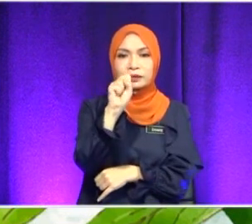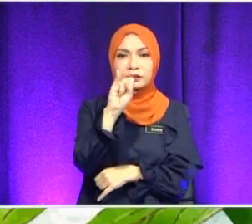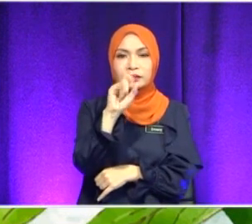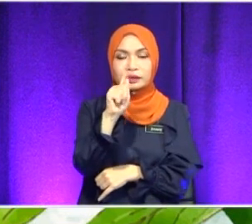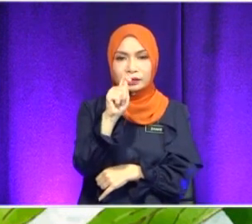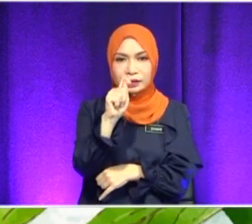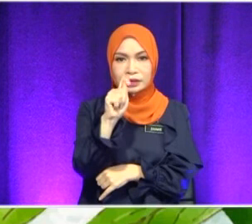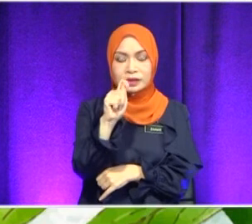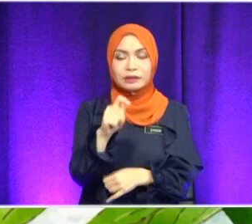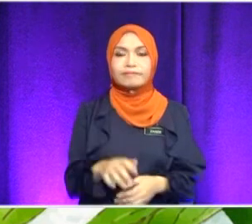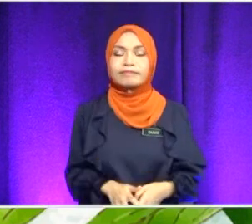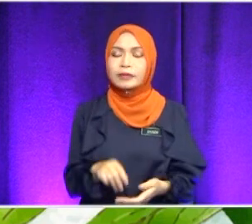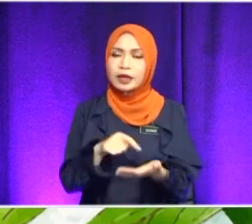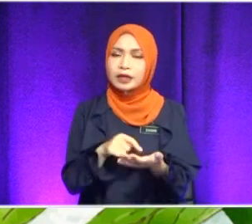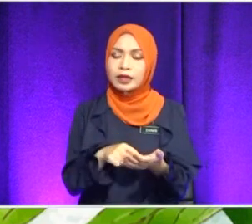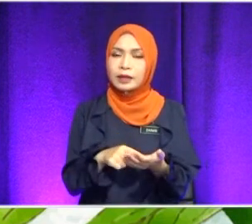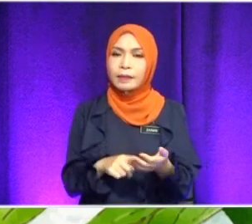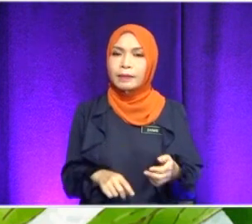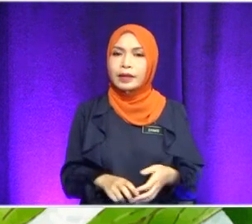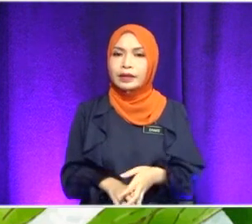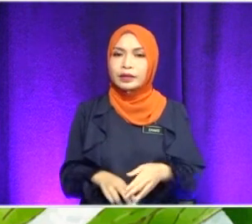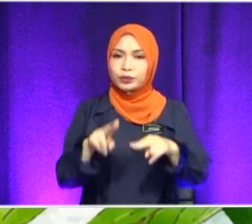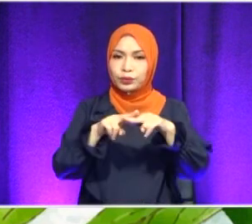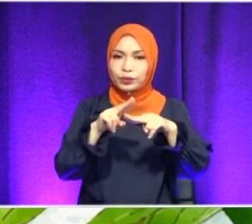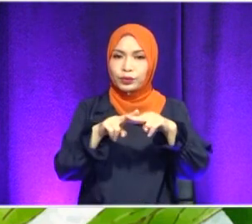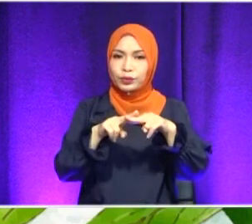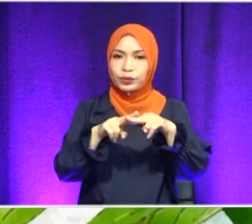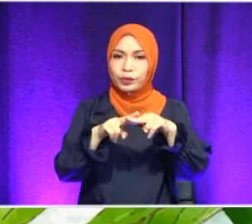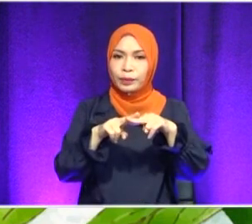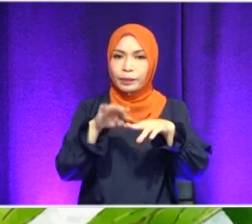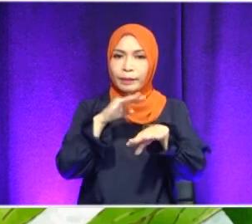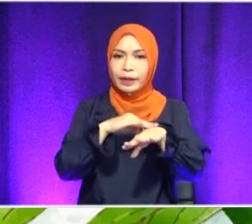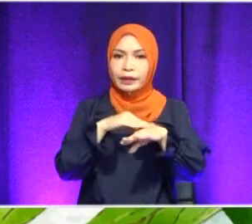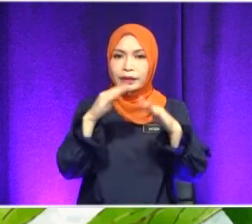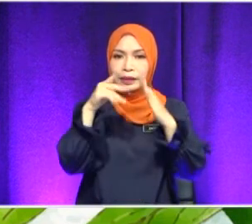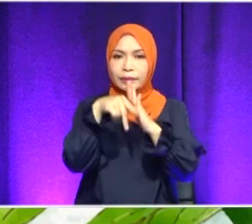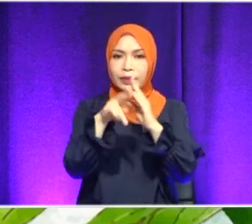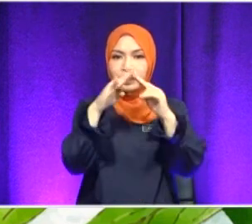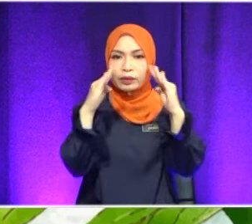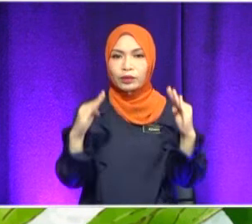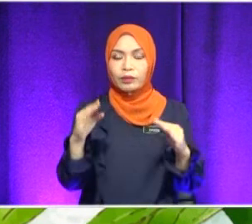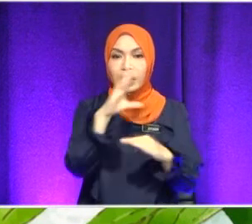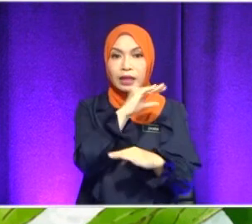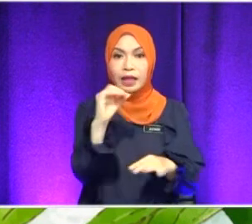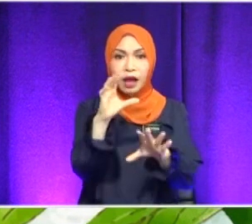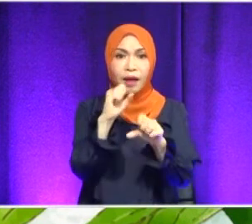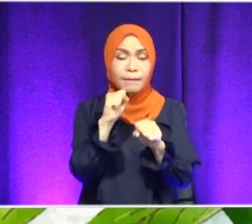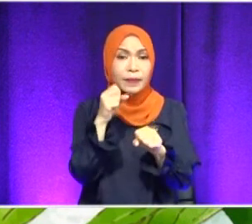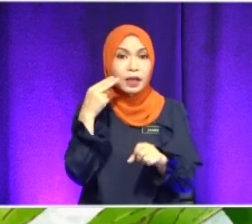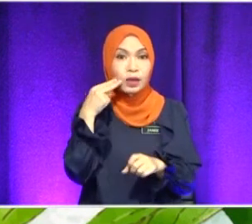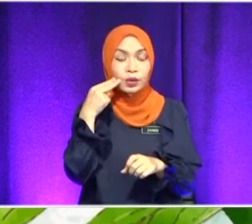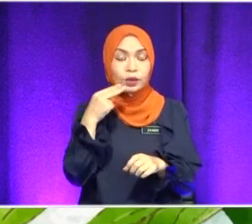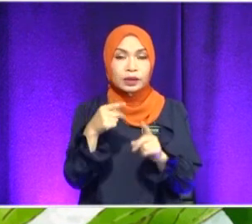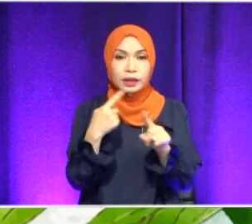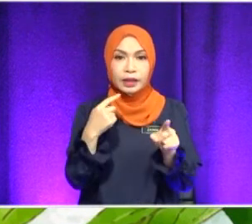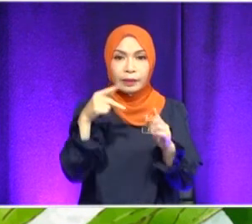juga bergantung pada tumbuhan lain sebagai volume untuk menyerap nutrien dari pajak rumah tersebut oke bagus disebabkan pokok dan